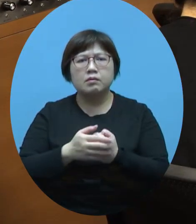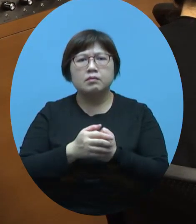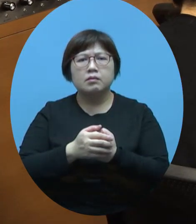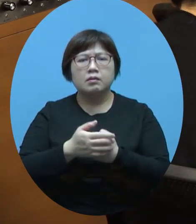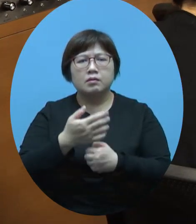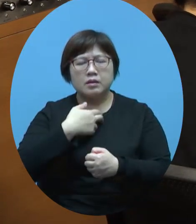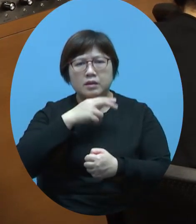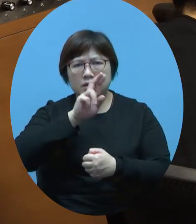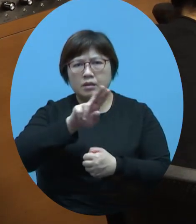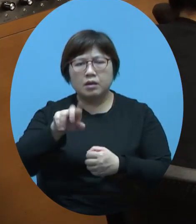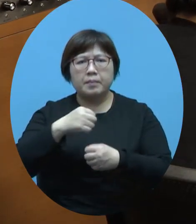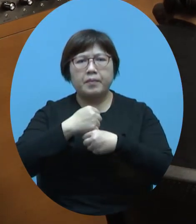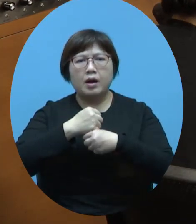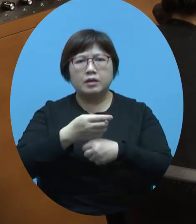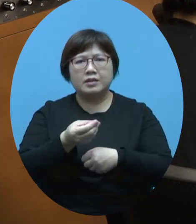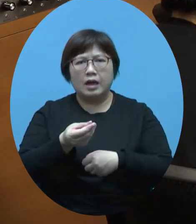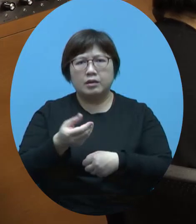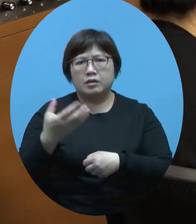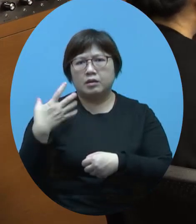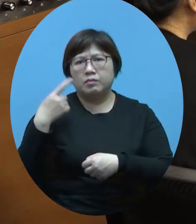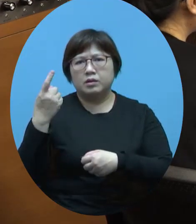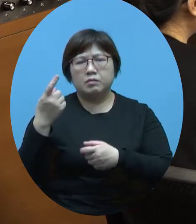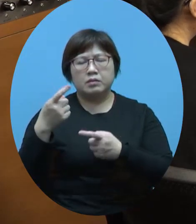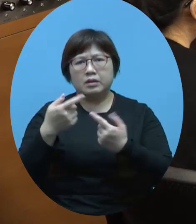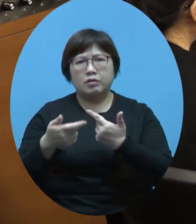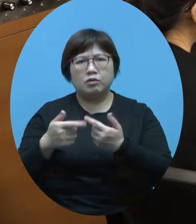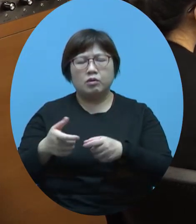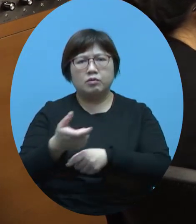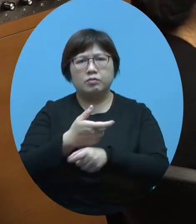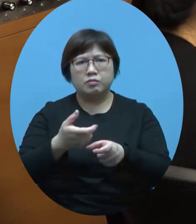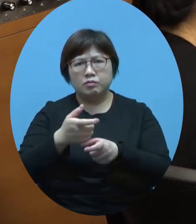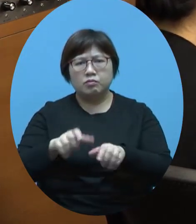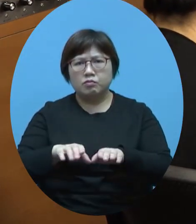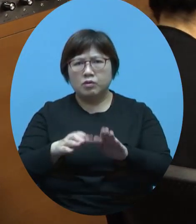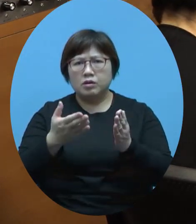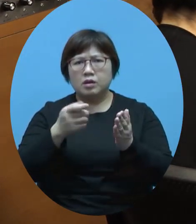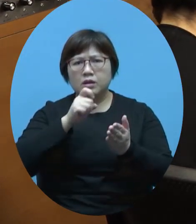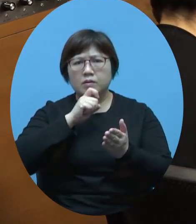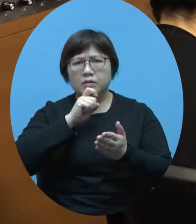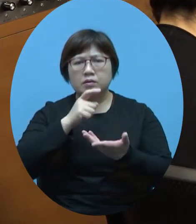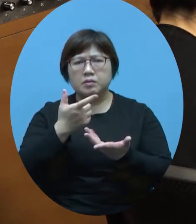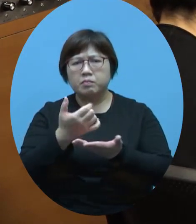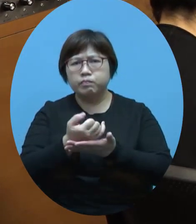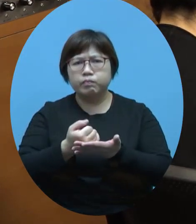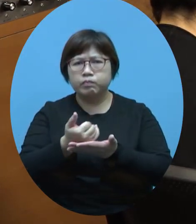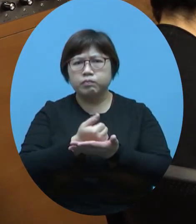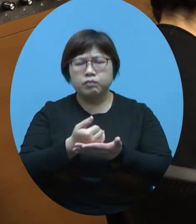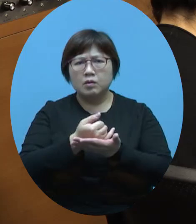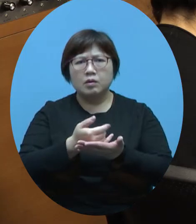見到馬沙尋日咧都仲係繼續有營業啦。其實你點？大家係即係你哋係點樣去評估翻